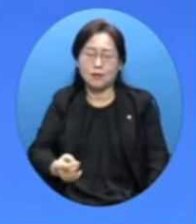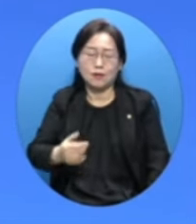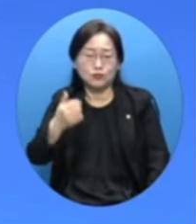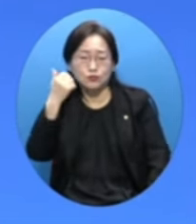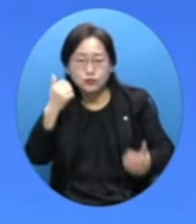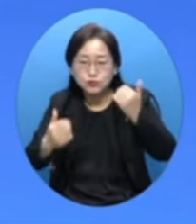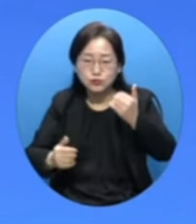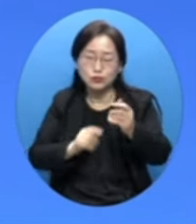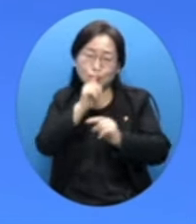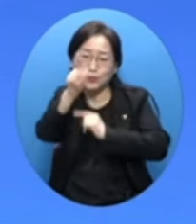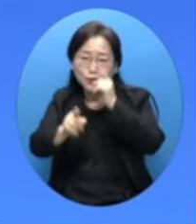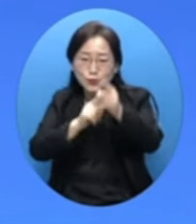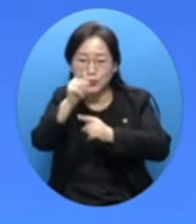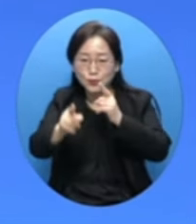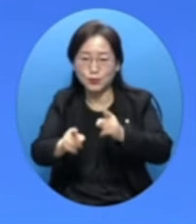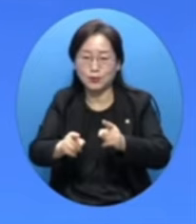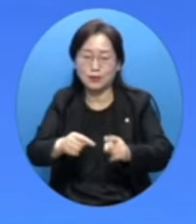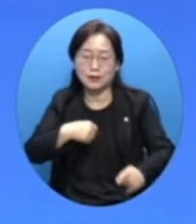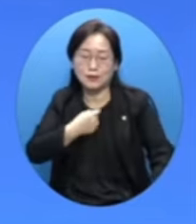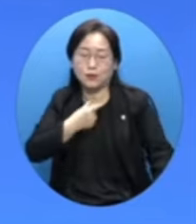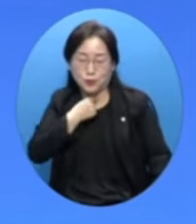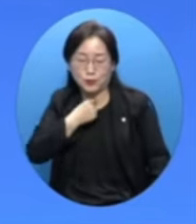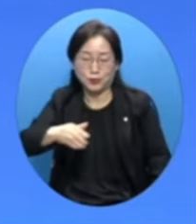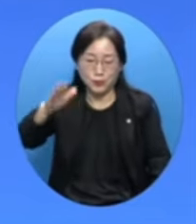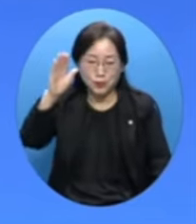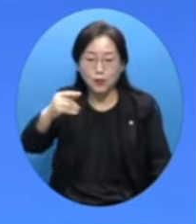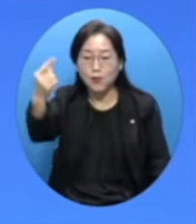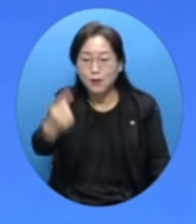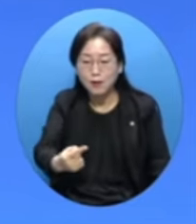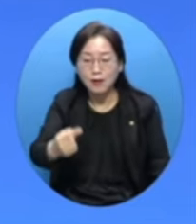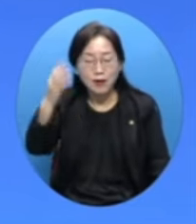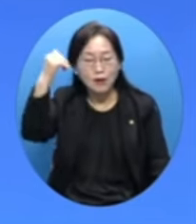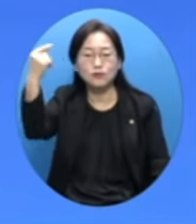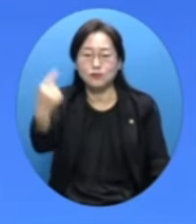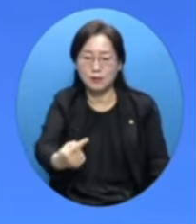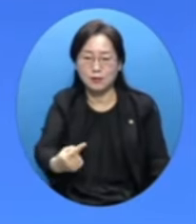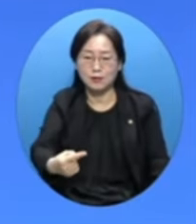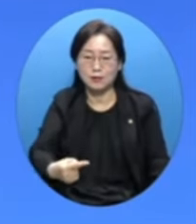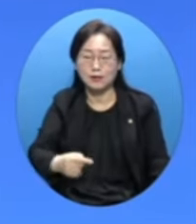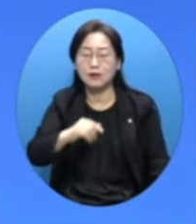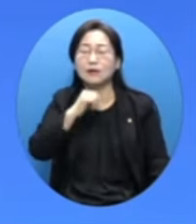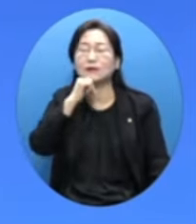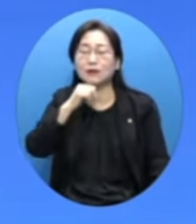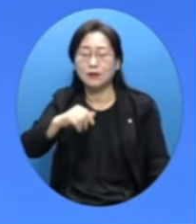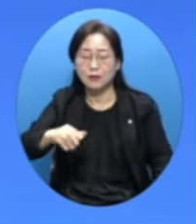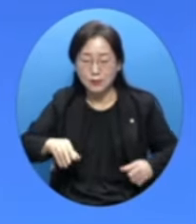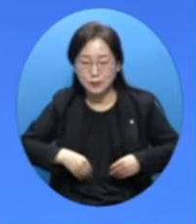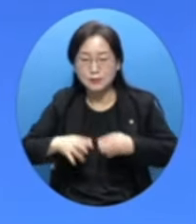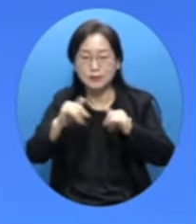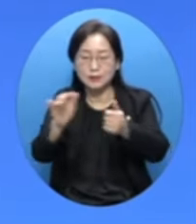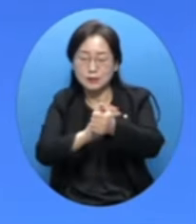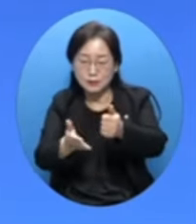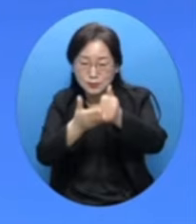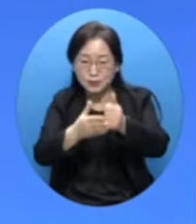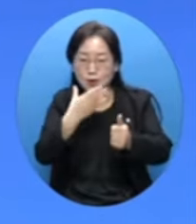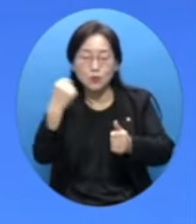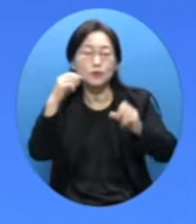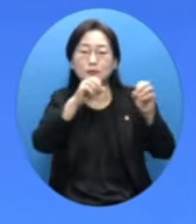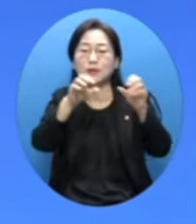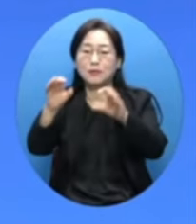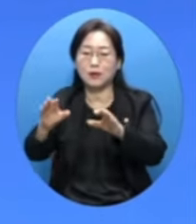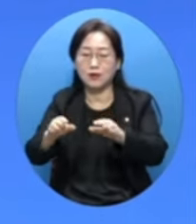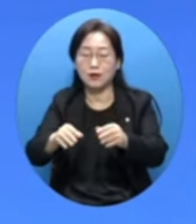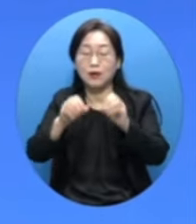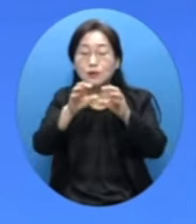자원하여이 땅에 와서 가난하고 헐고 굶진 사람들을 섬기며 복음을 전했고 수많은 선교사님들이